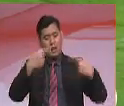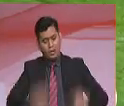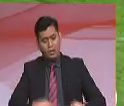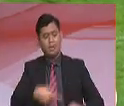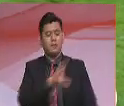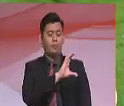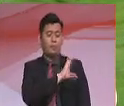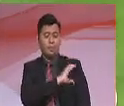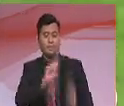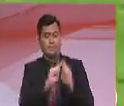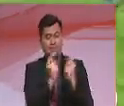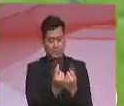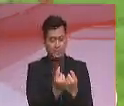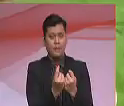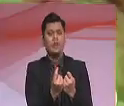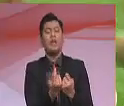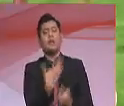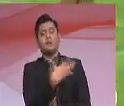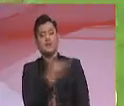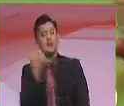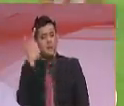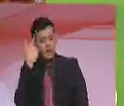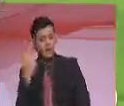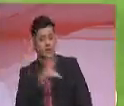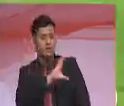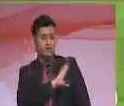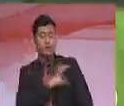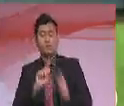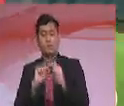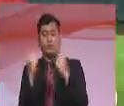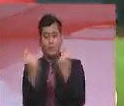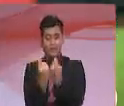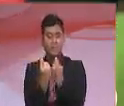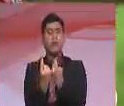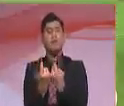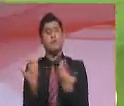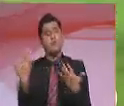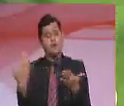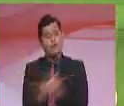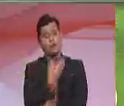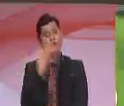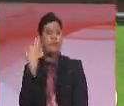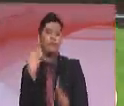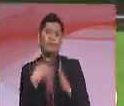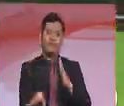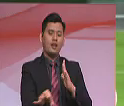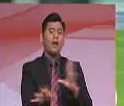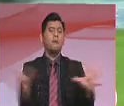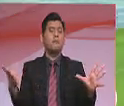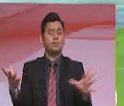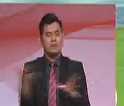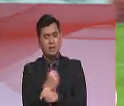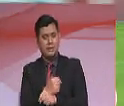ini walaupun pasukan lawan baru sahaja tersingkir ke Liga Premier musim hadapan selepas gagal mencatat